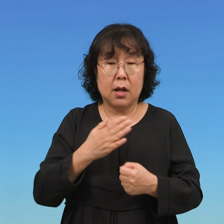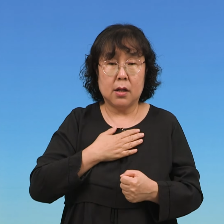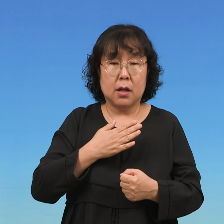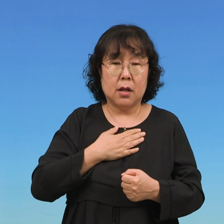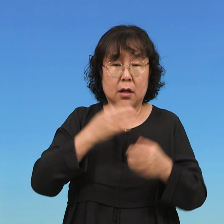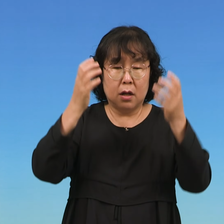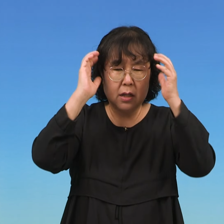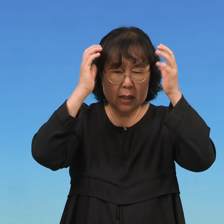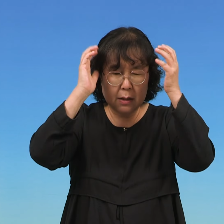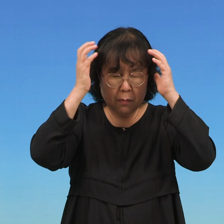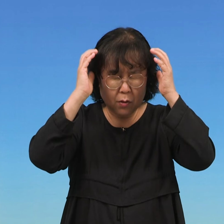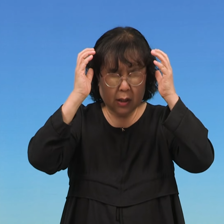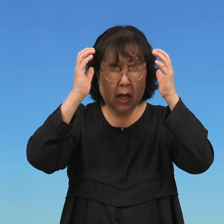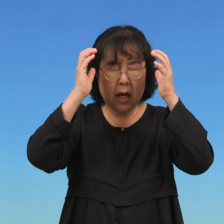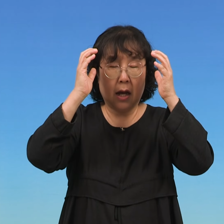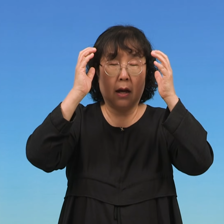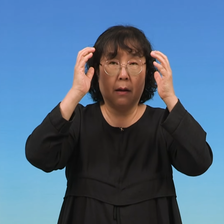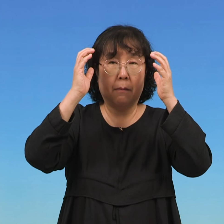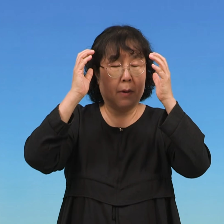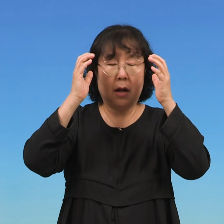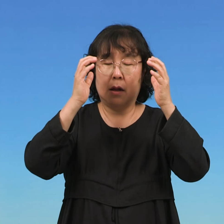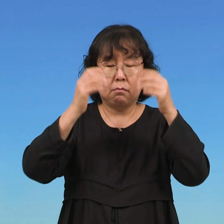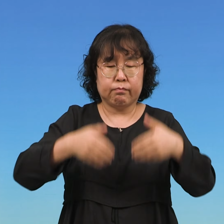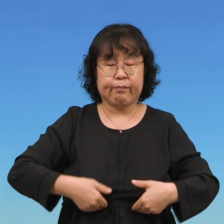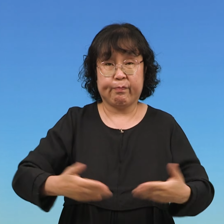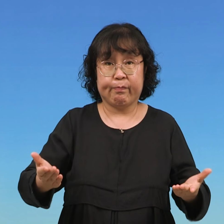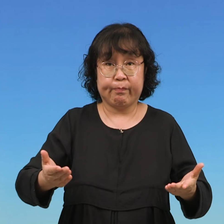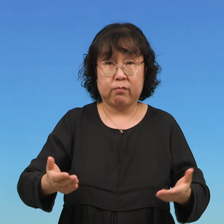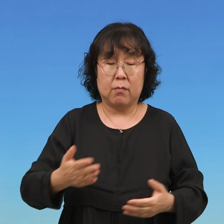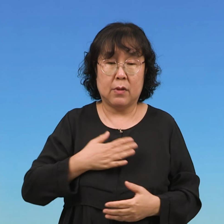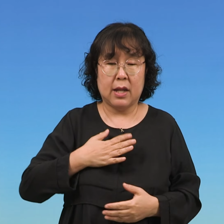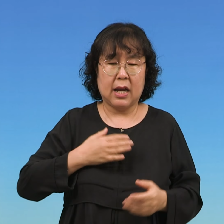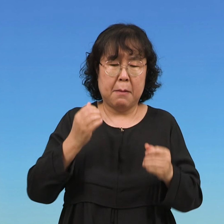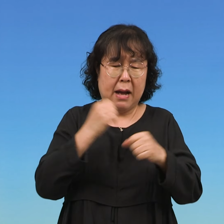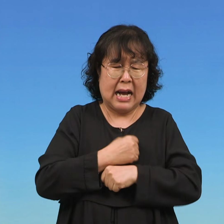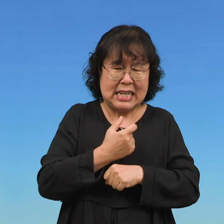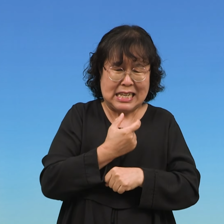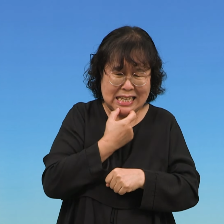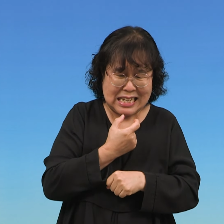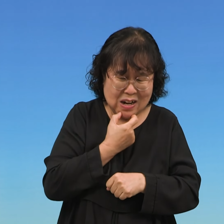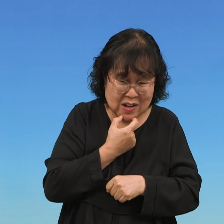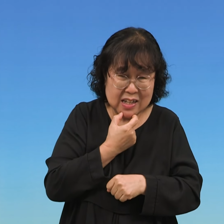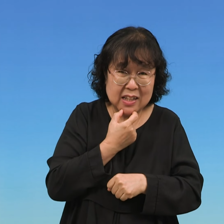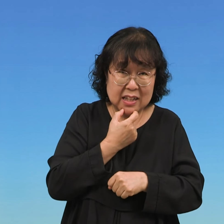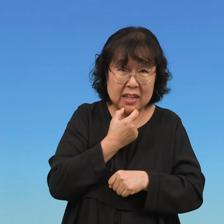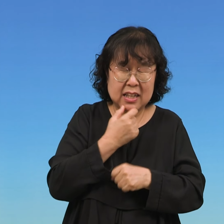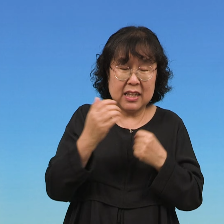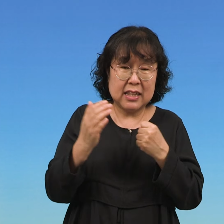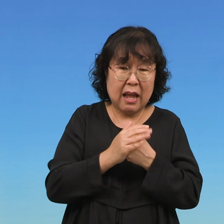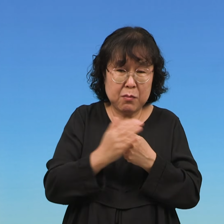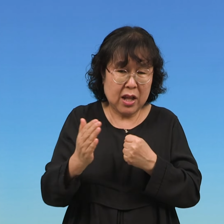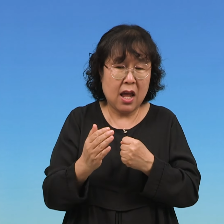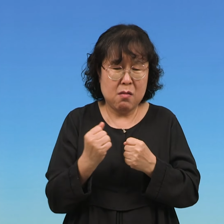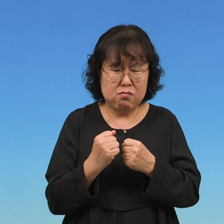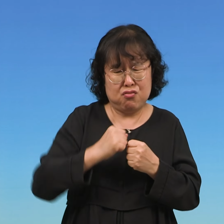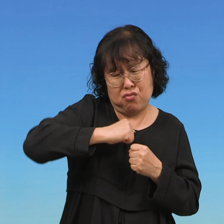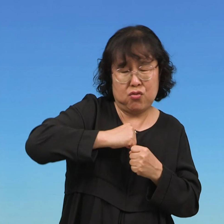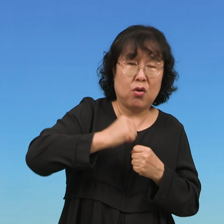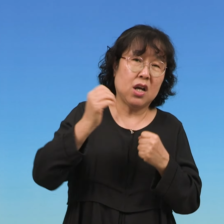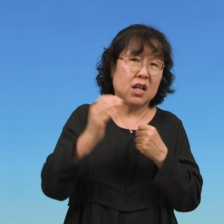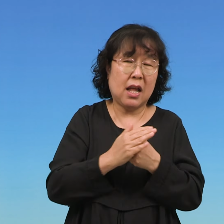복잡한게 있겠냐고요 안쇠하려고 하니까 그냥 머리가 터지는 거 아닙니까 아니 뭐